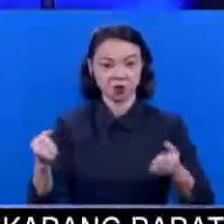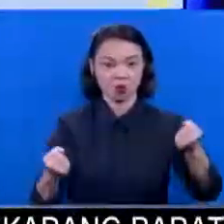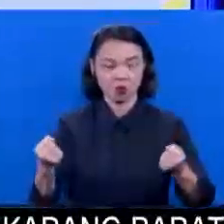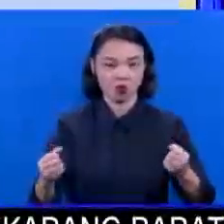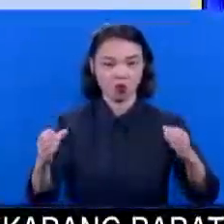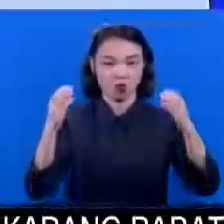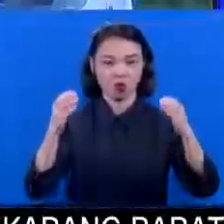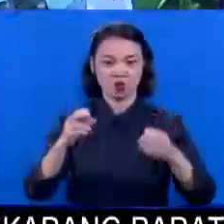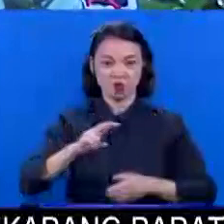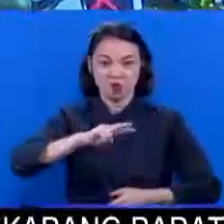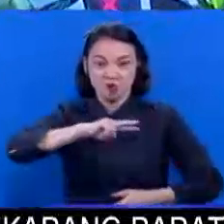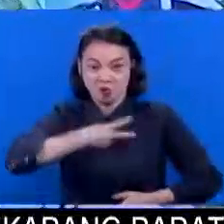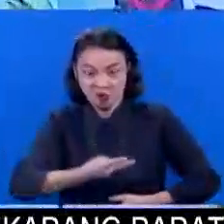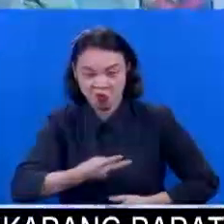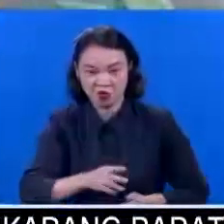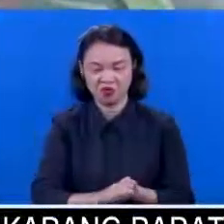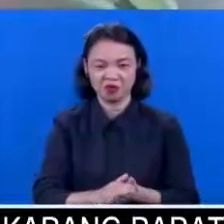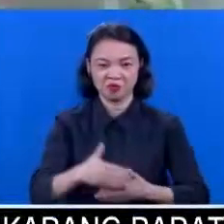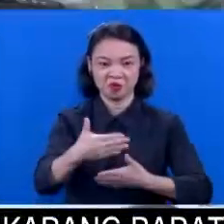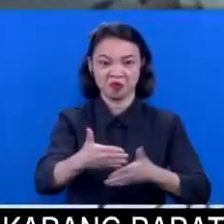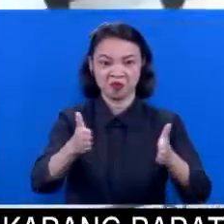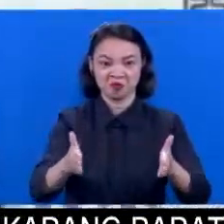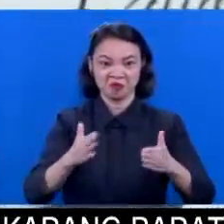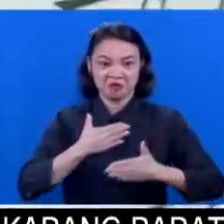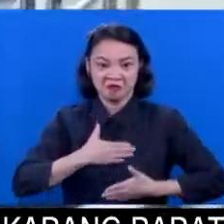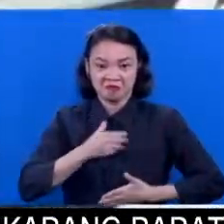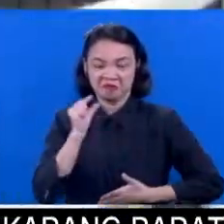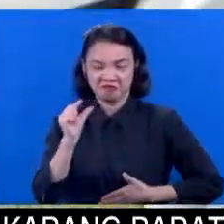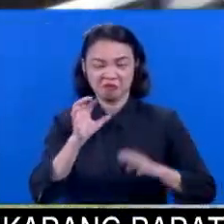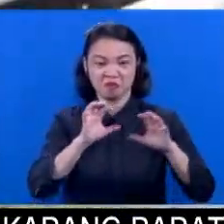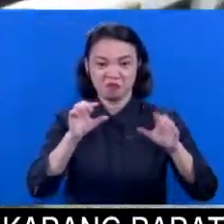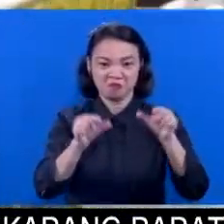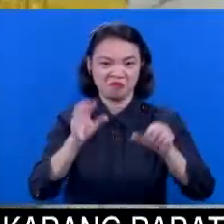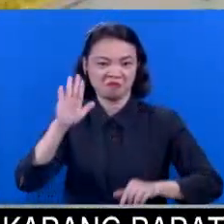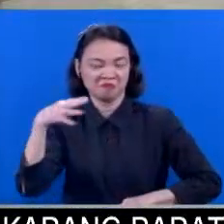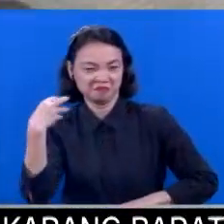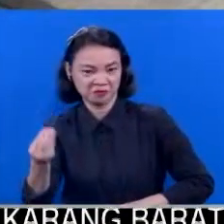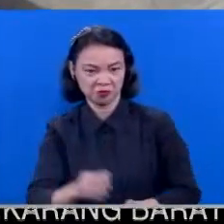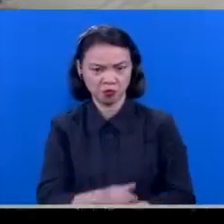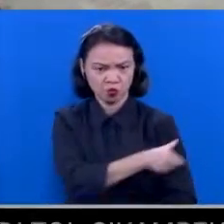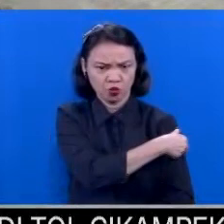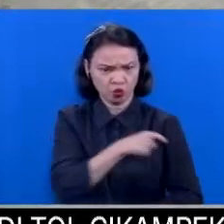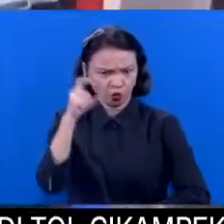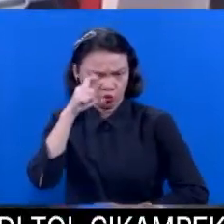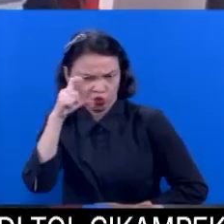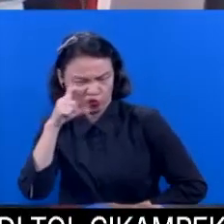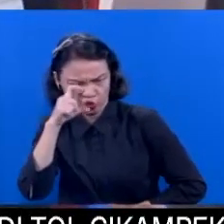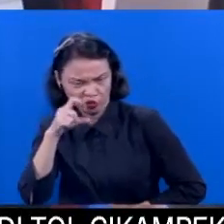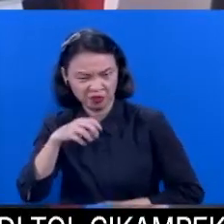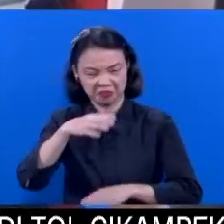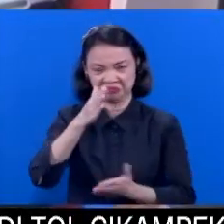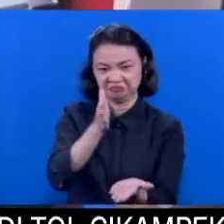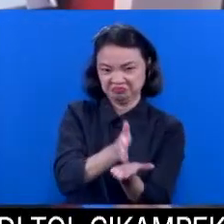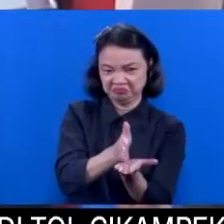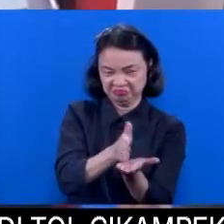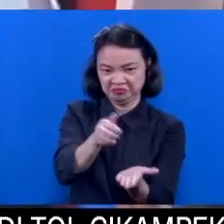disulap jadi ruang nyaman bagi belasan orang pemudik. Petugas yang curiga langsung memberhentikan truk di pos checkpoint